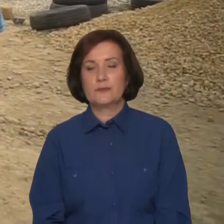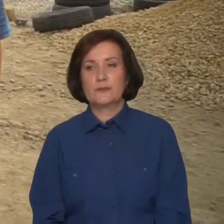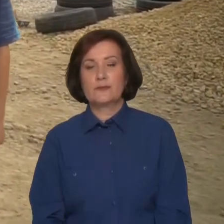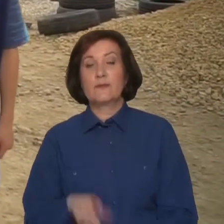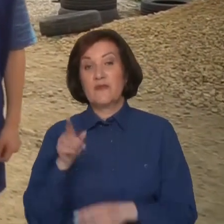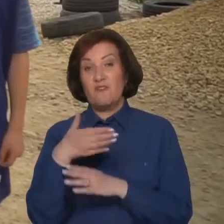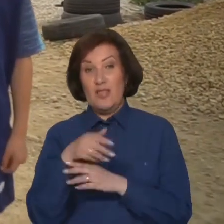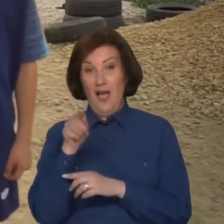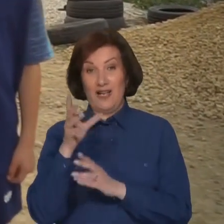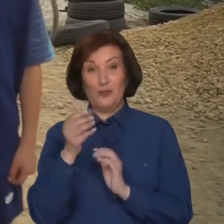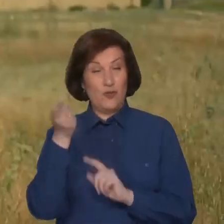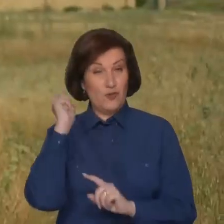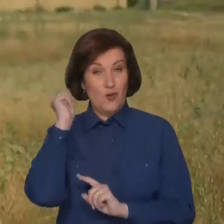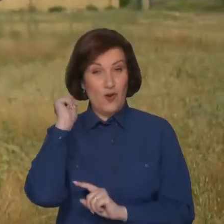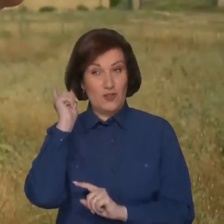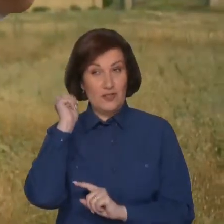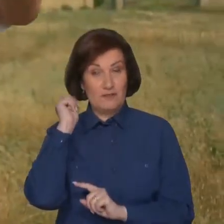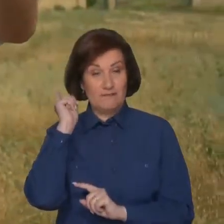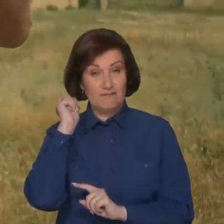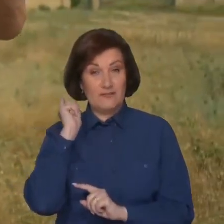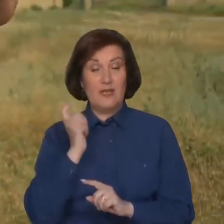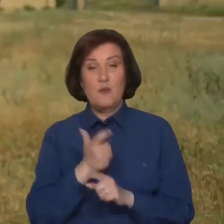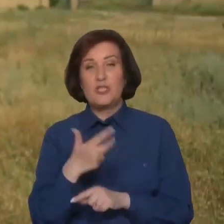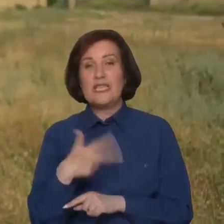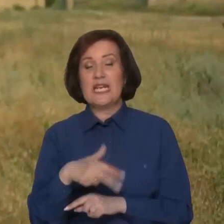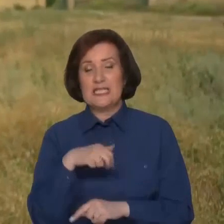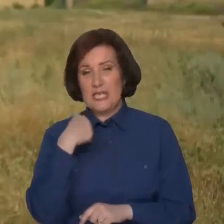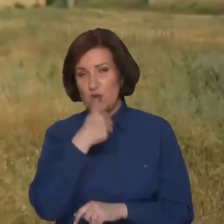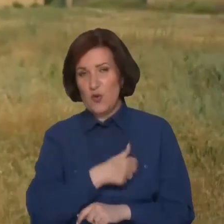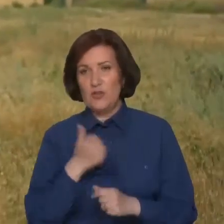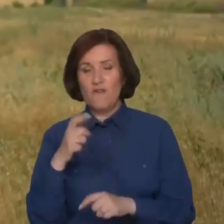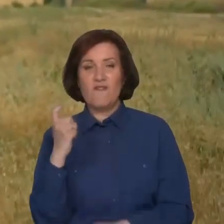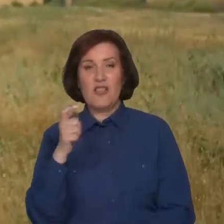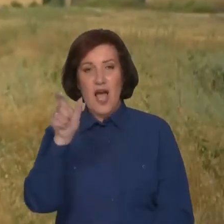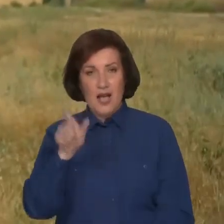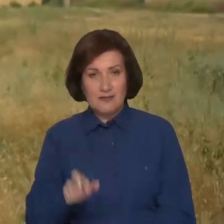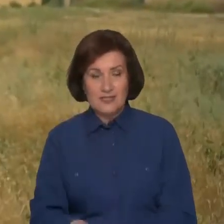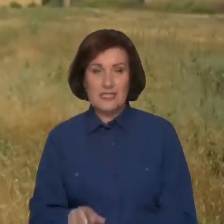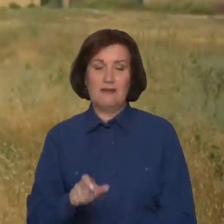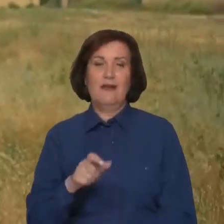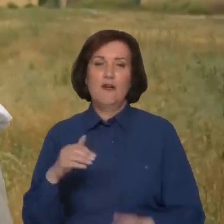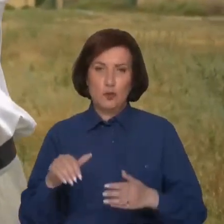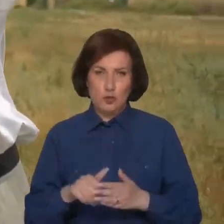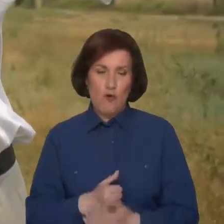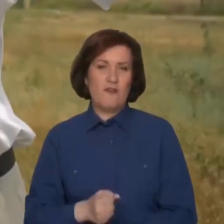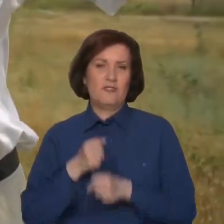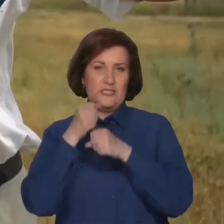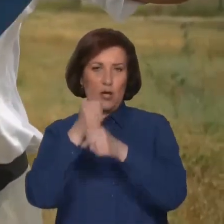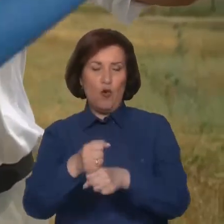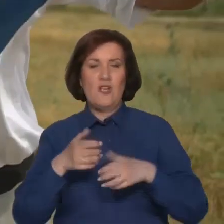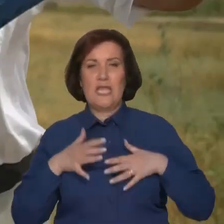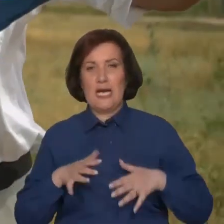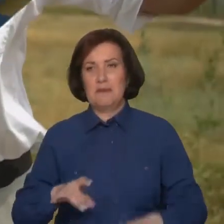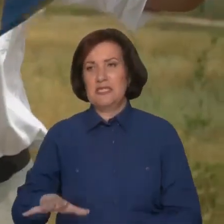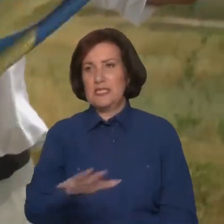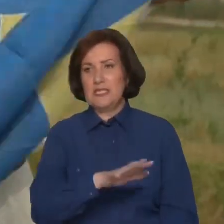Сфотографувалися цього флага, цьому прапору понад 30 років, і нині його власник Наріман Ібадулаєв знову встановлює його на кримській